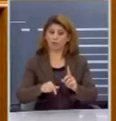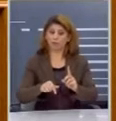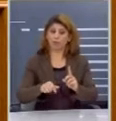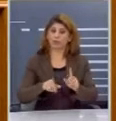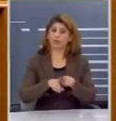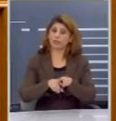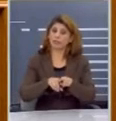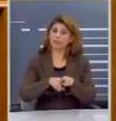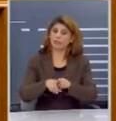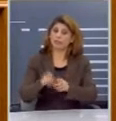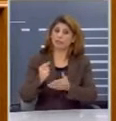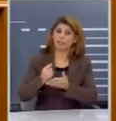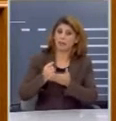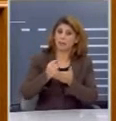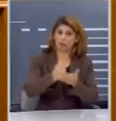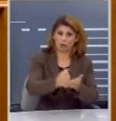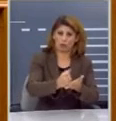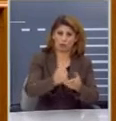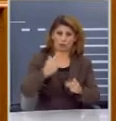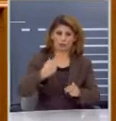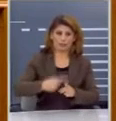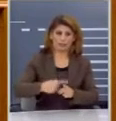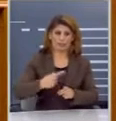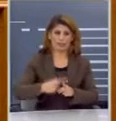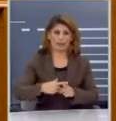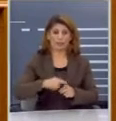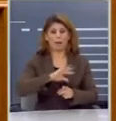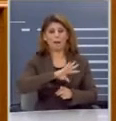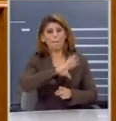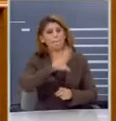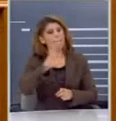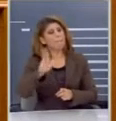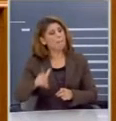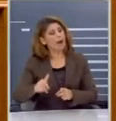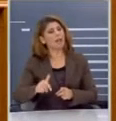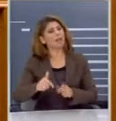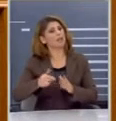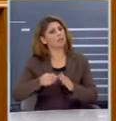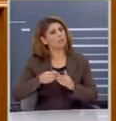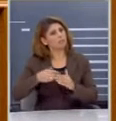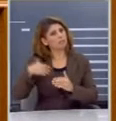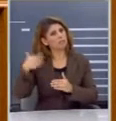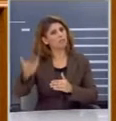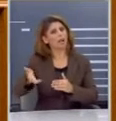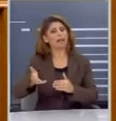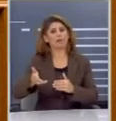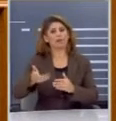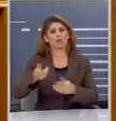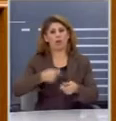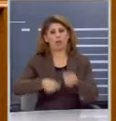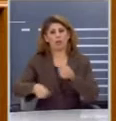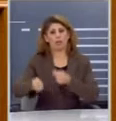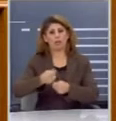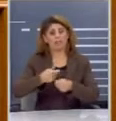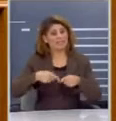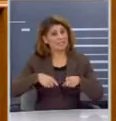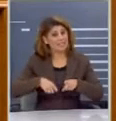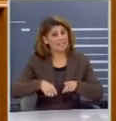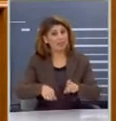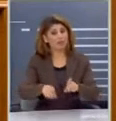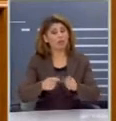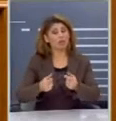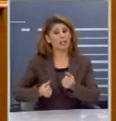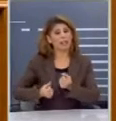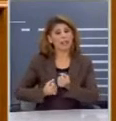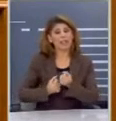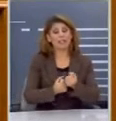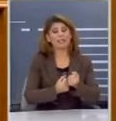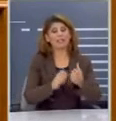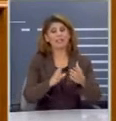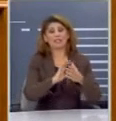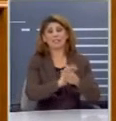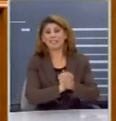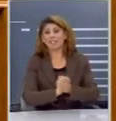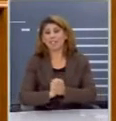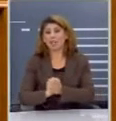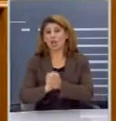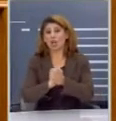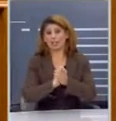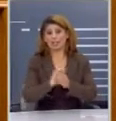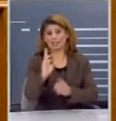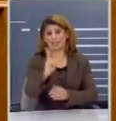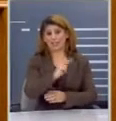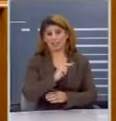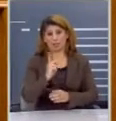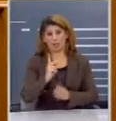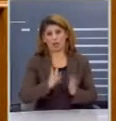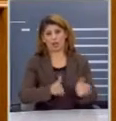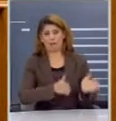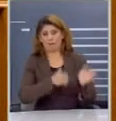η χρηματοδότηση της χώρας μέχρι να βγούμε στις αγορές, αλλά και η ταυτόχρονη ενίσχυση της συνοχής της κοινωνίας από